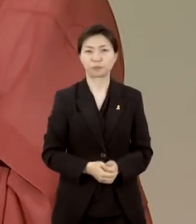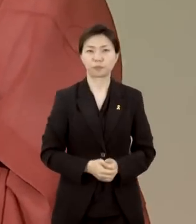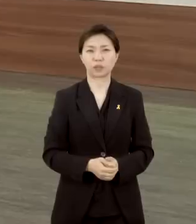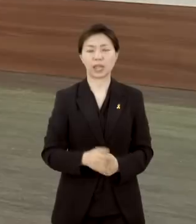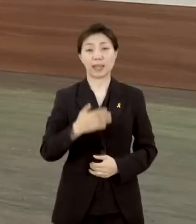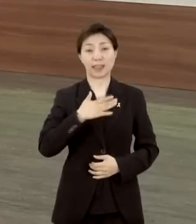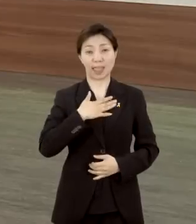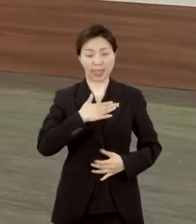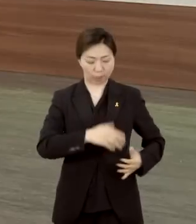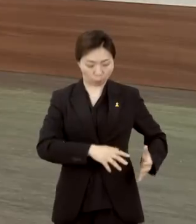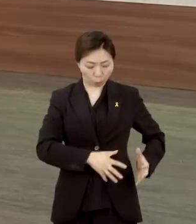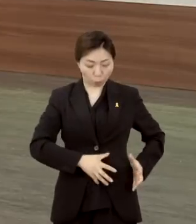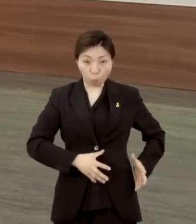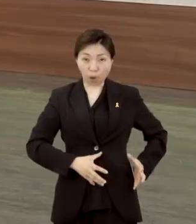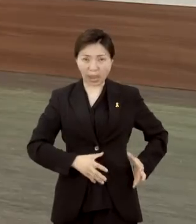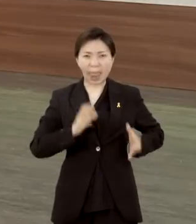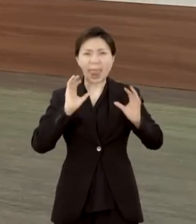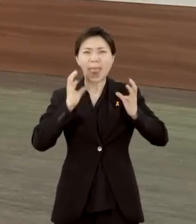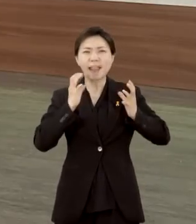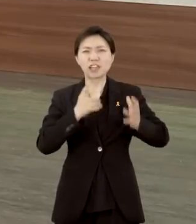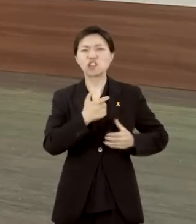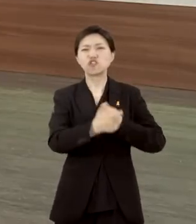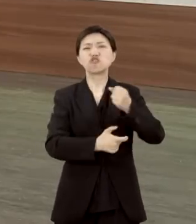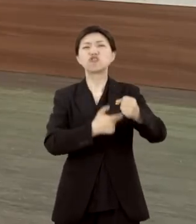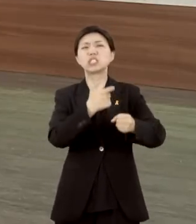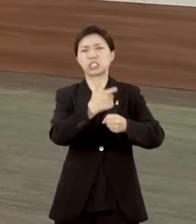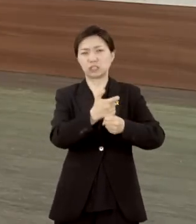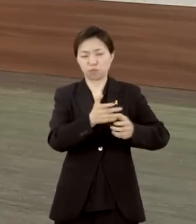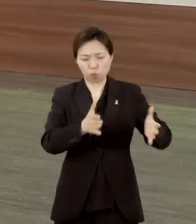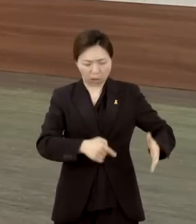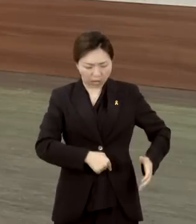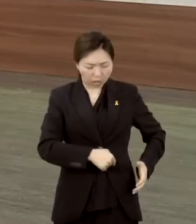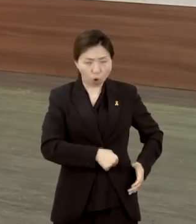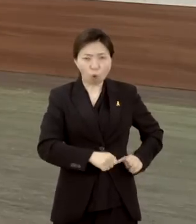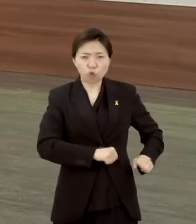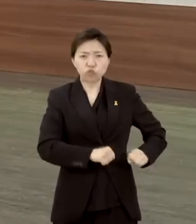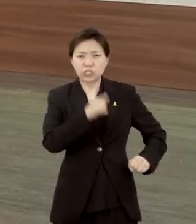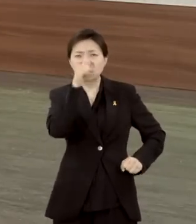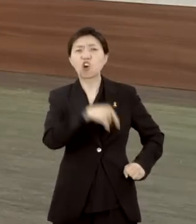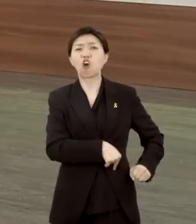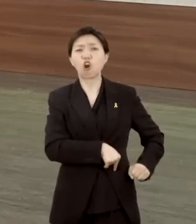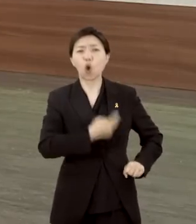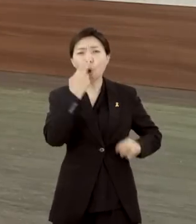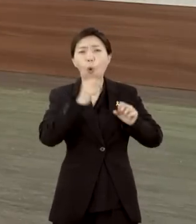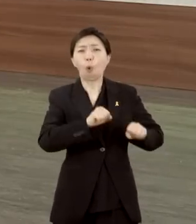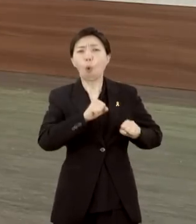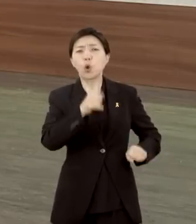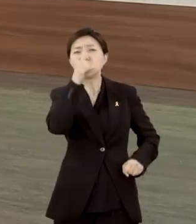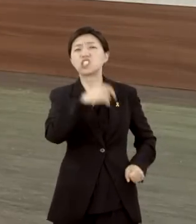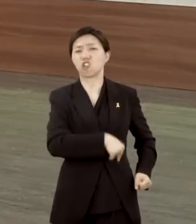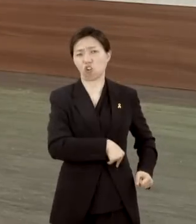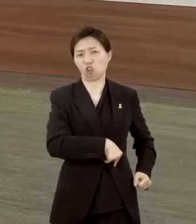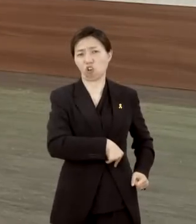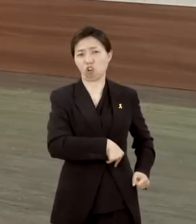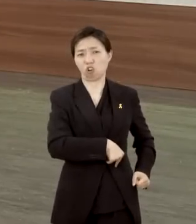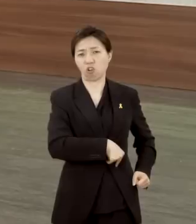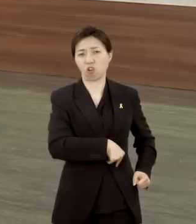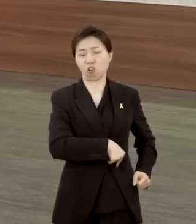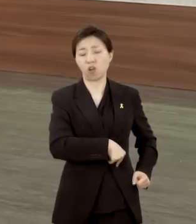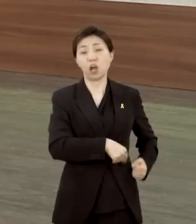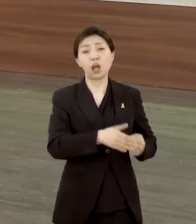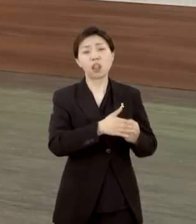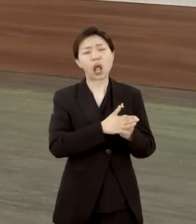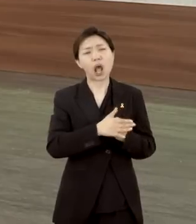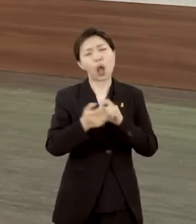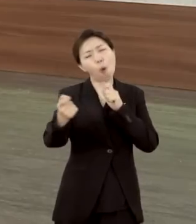제 뱃속에 60년 동안 아직도 아이가 살고 있습니다 제가 이제